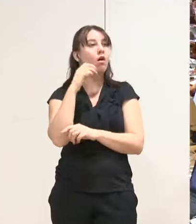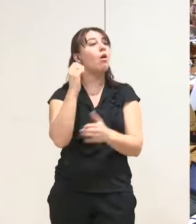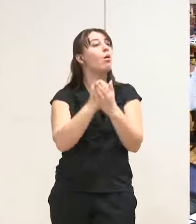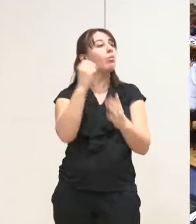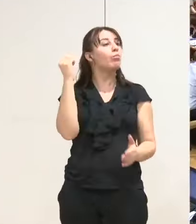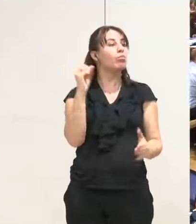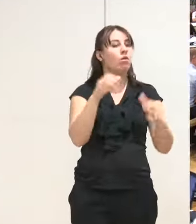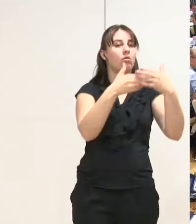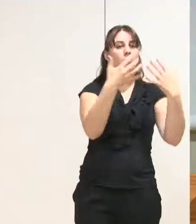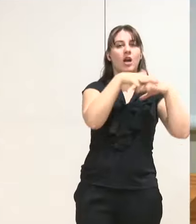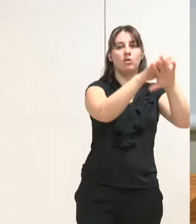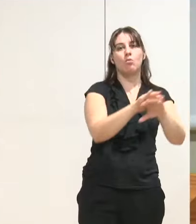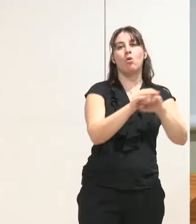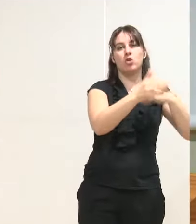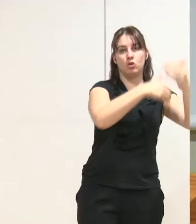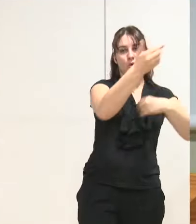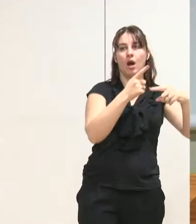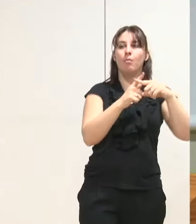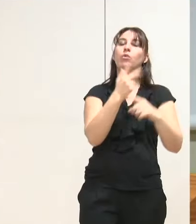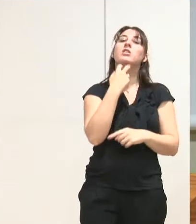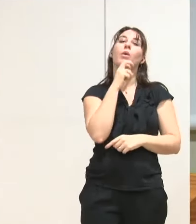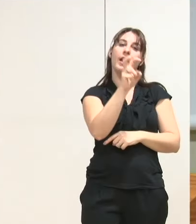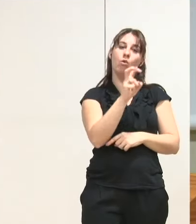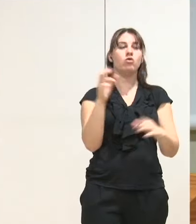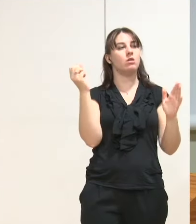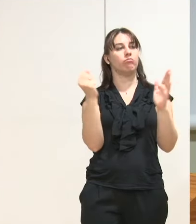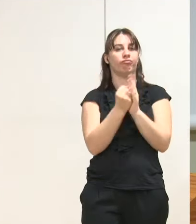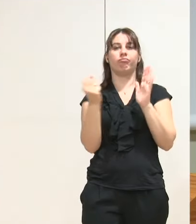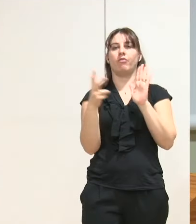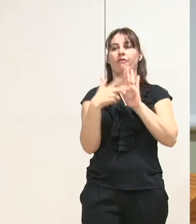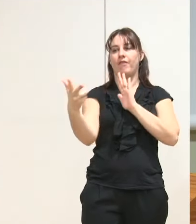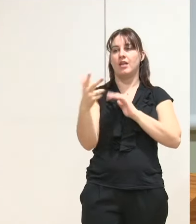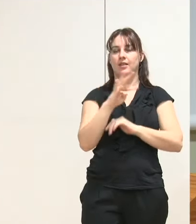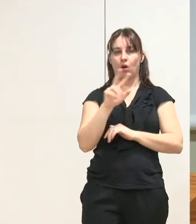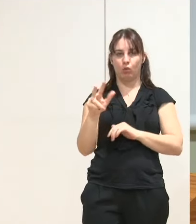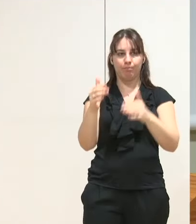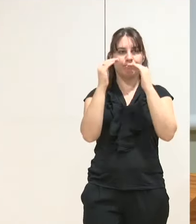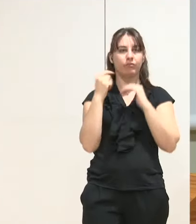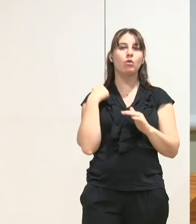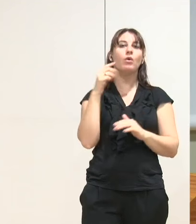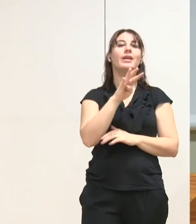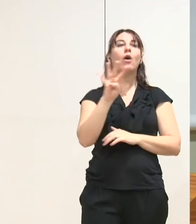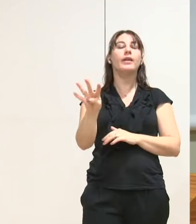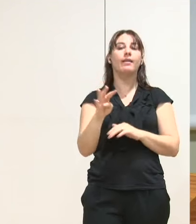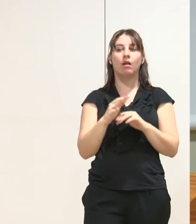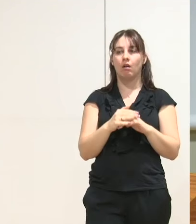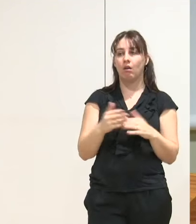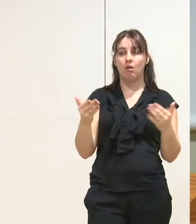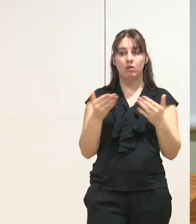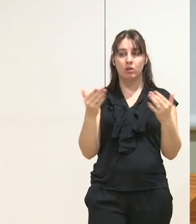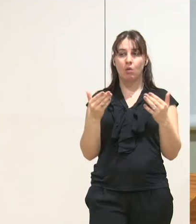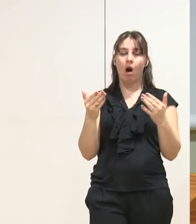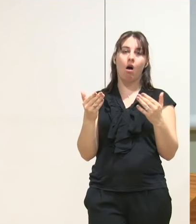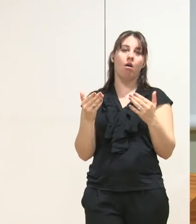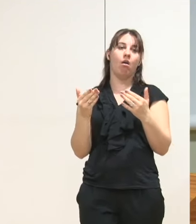ement citoyen de la gauche et écologistes délibération 43 adopté la 44 c'est une annulation une remise